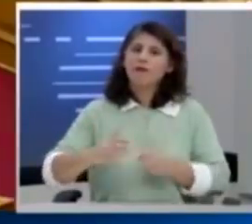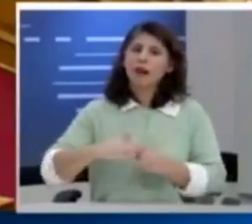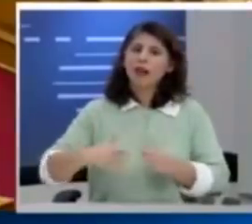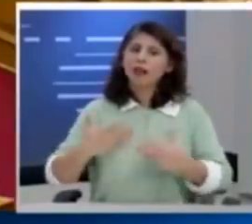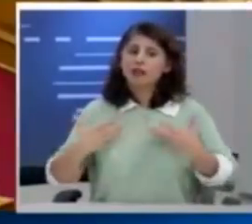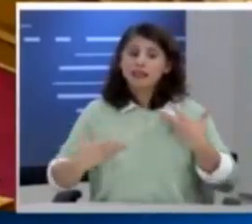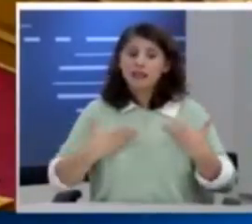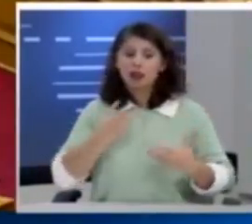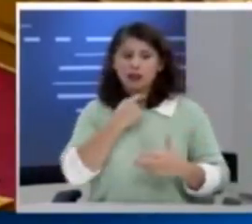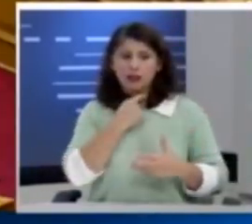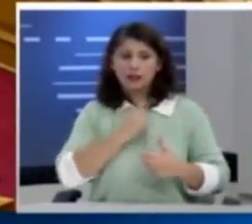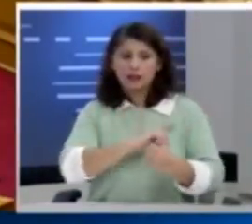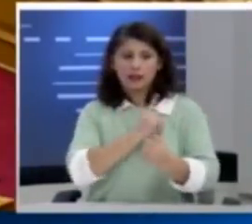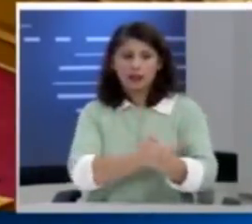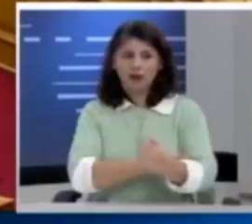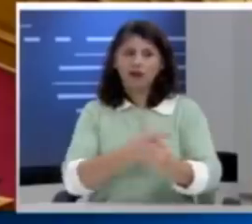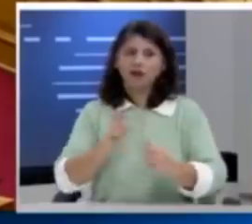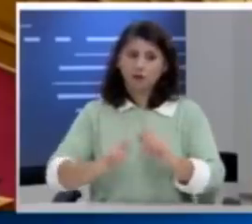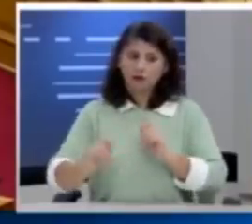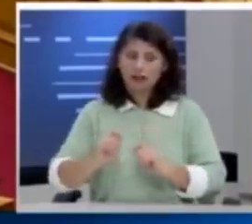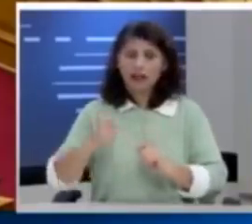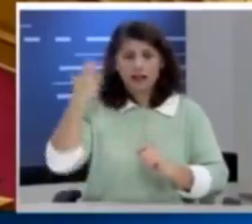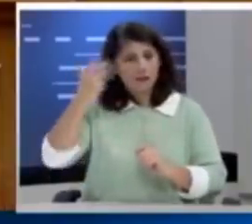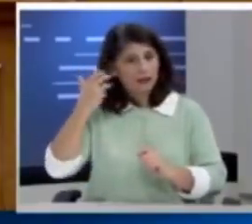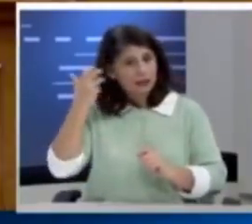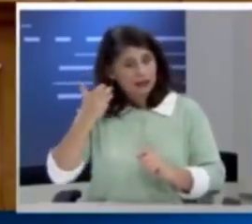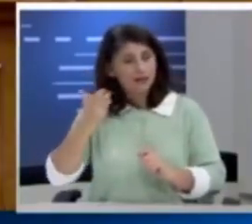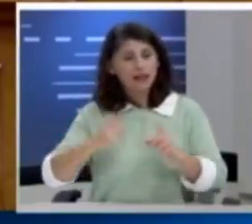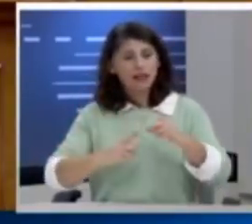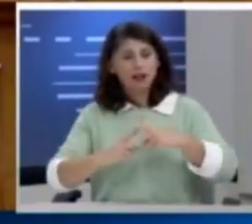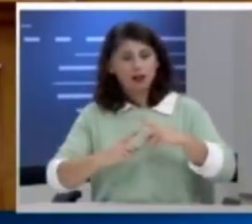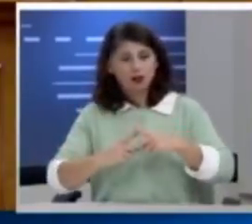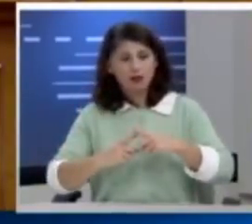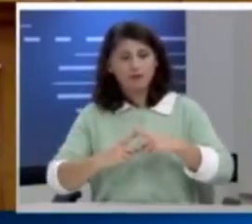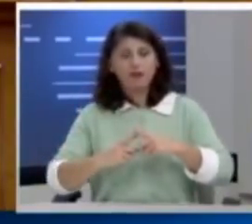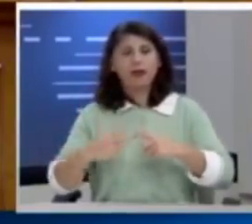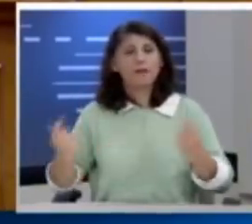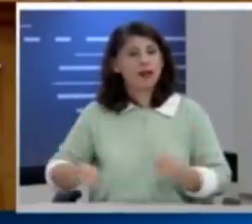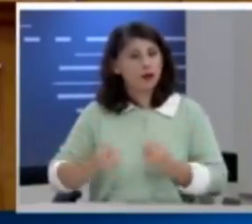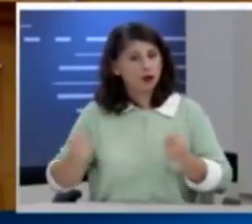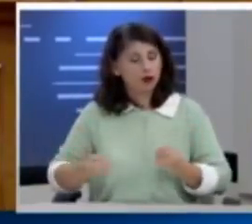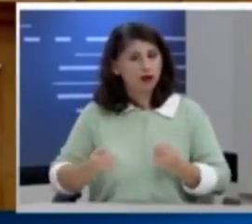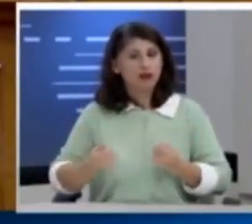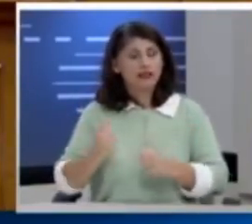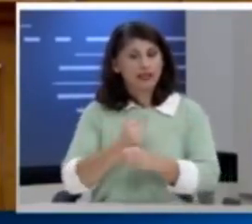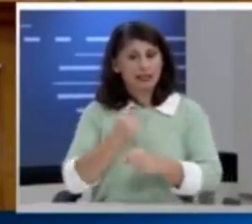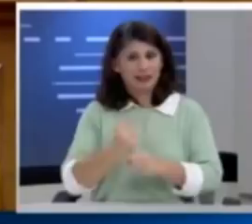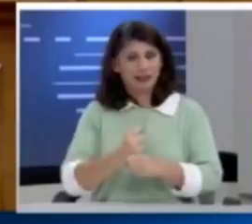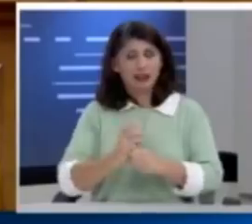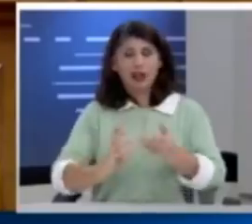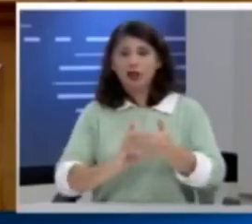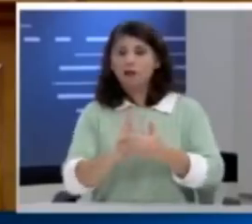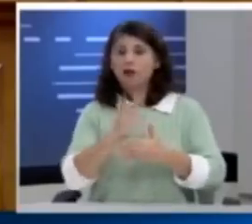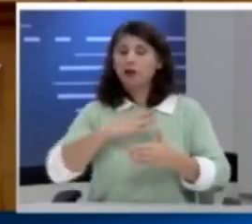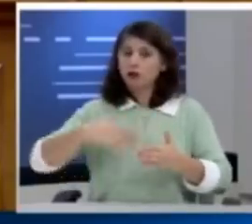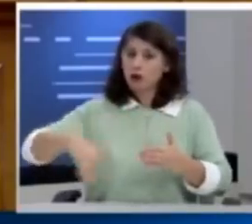σύγχρονες ανάγκες του, τις δυνατότητες που δημιουργεί η επιστήμη, η τεχνολογία, η παραγωγικότητα της εργασίας.